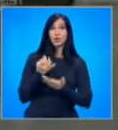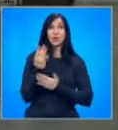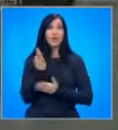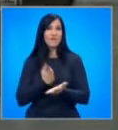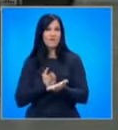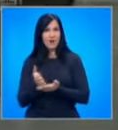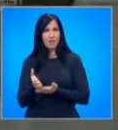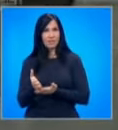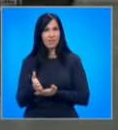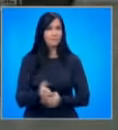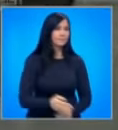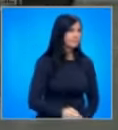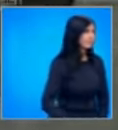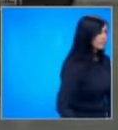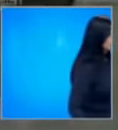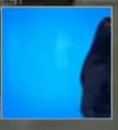новия COVID-вариант.